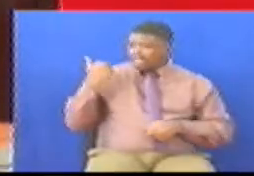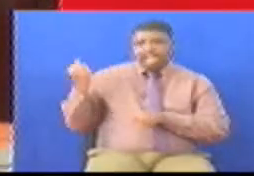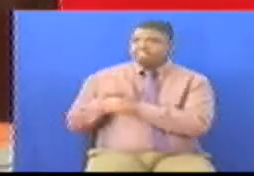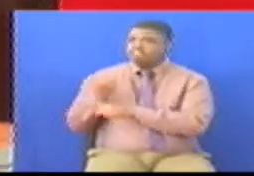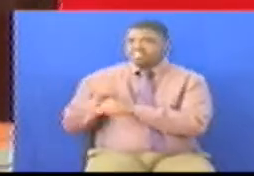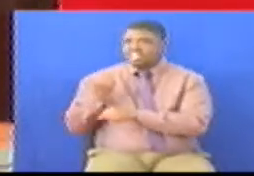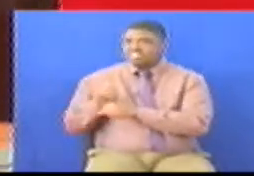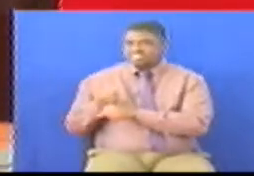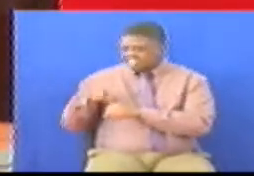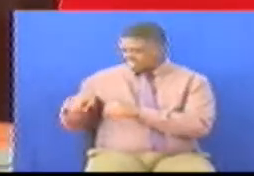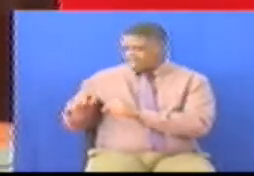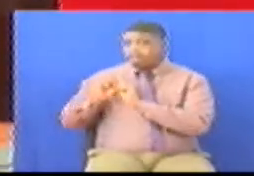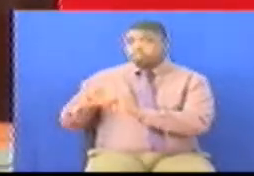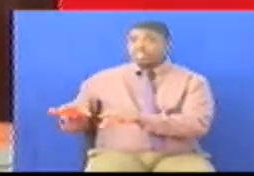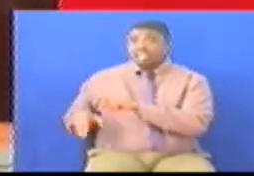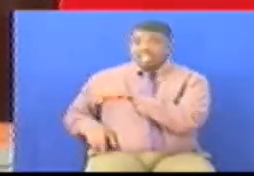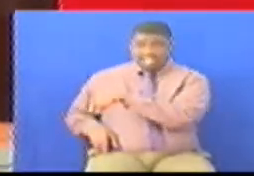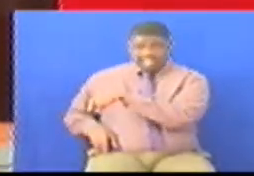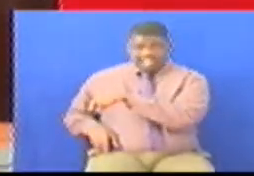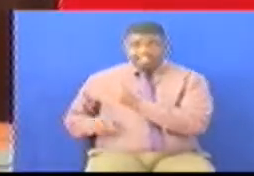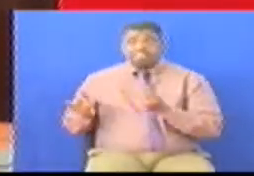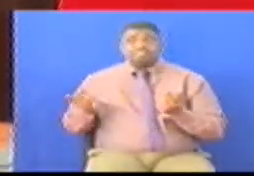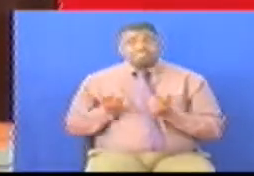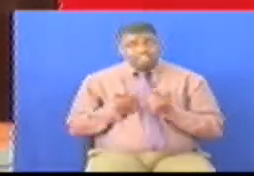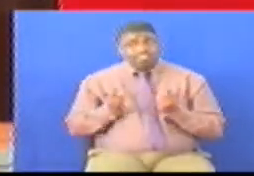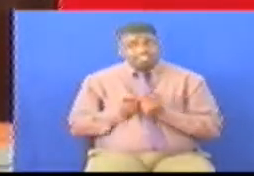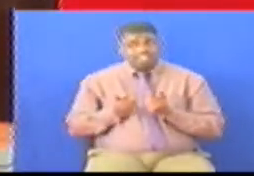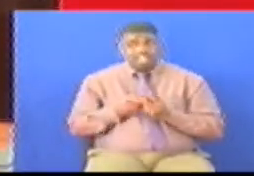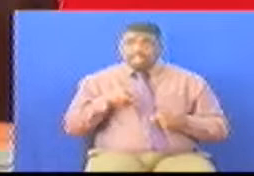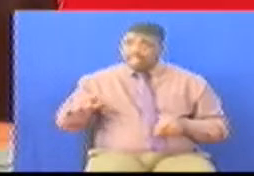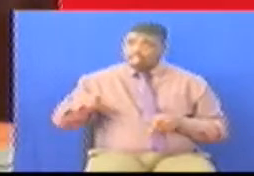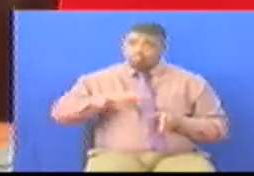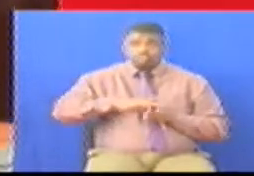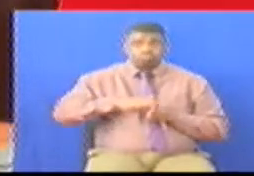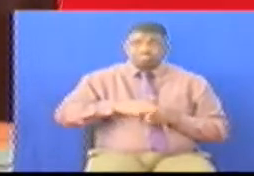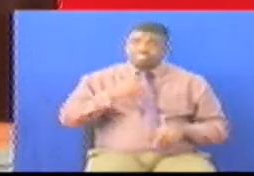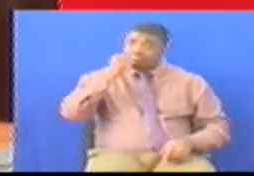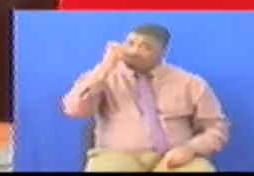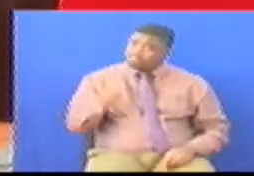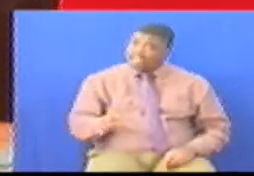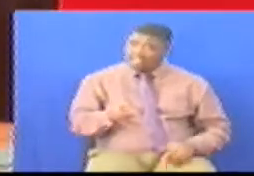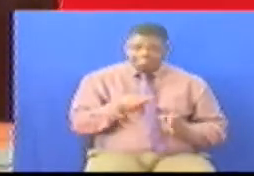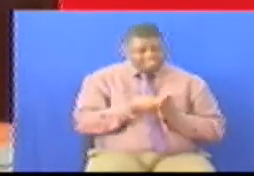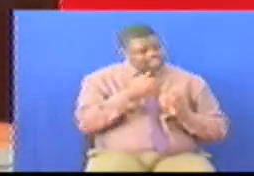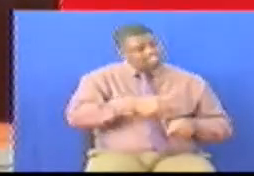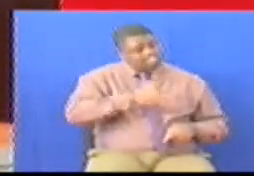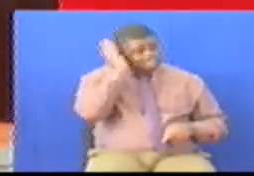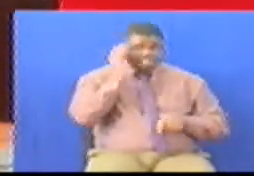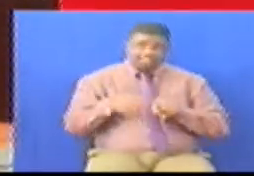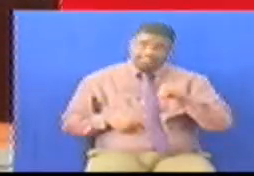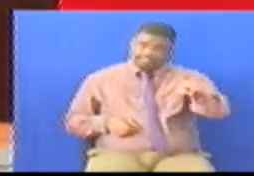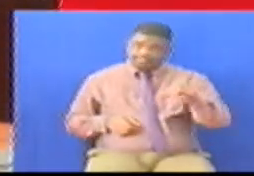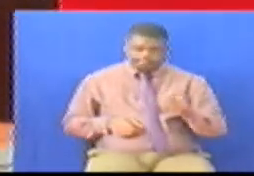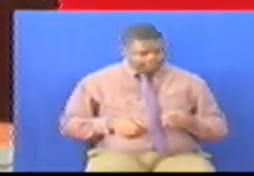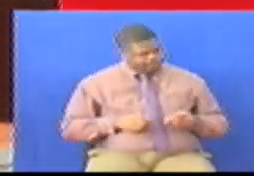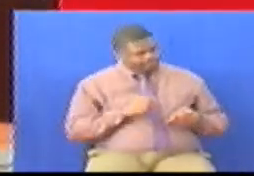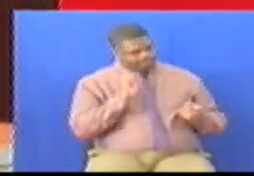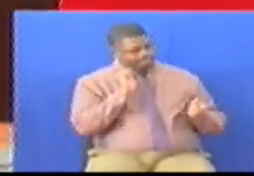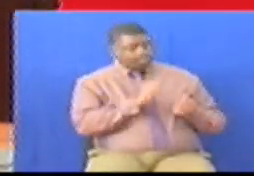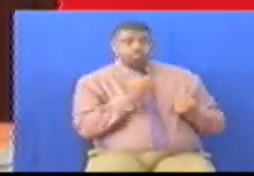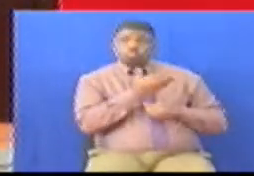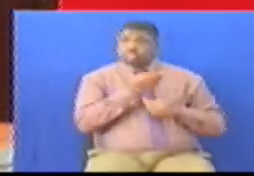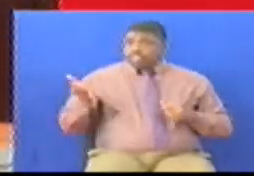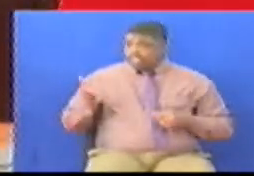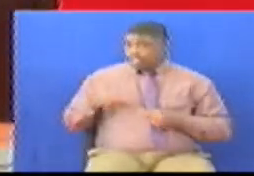mtambo mpya. Nao vile vile pia hayo ni matumizi mabaya ya fedha za serikali. Lakini jambo jingine ninalotaka kulizungumzia mheshimiwa